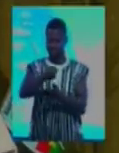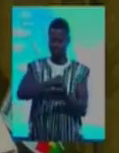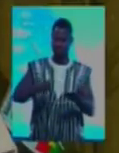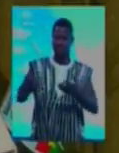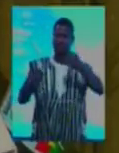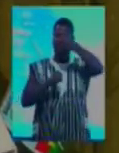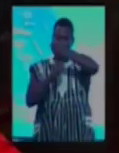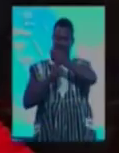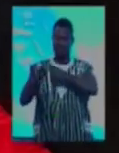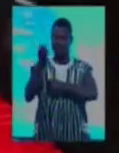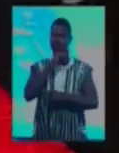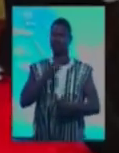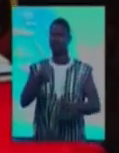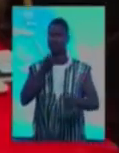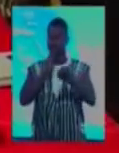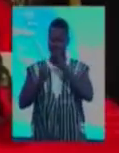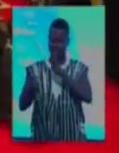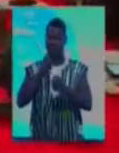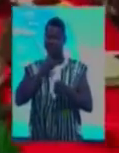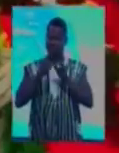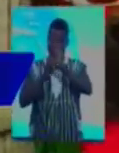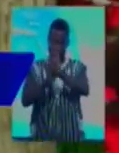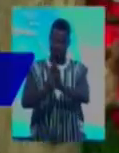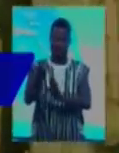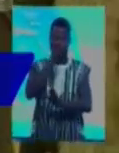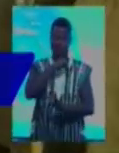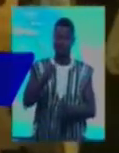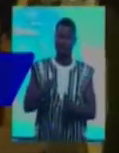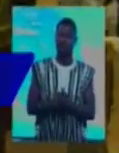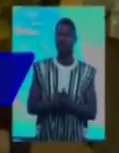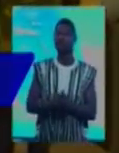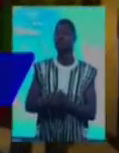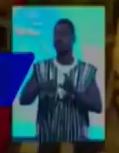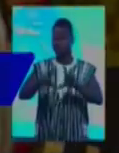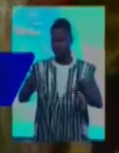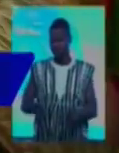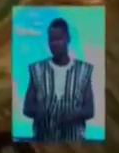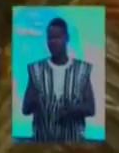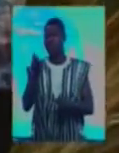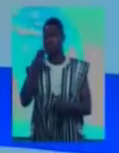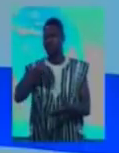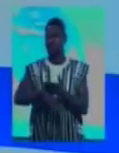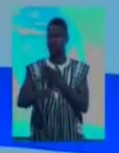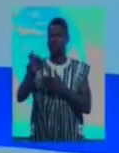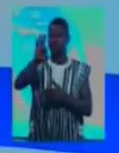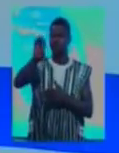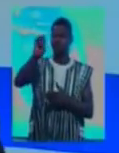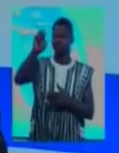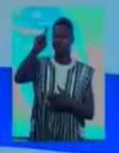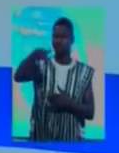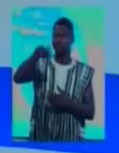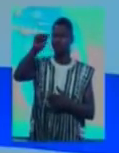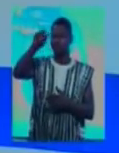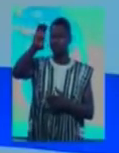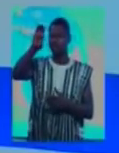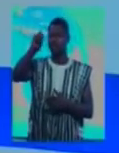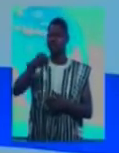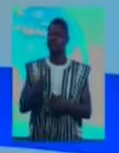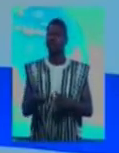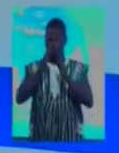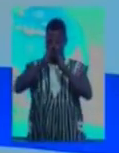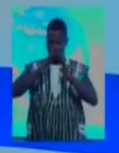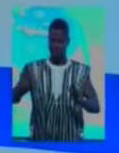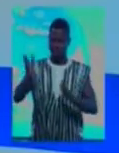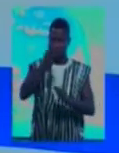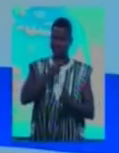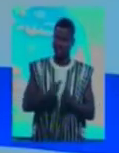l'environnement exposeront les fruits des aires protégées burkinabais sur le site du FESPACO. Et puis les corridors